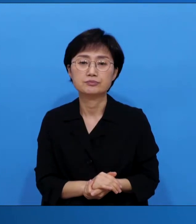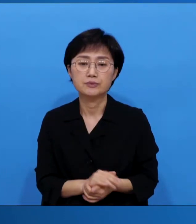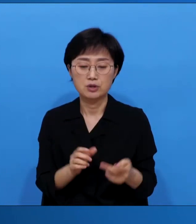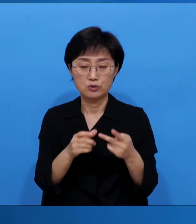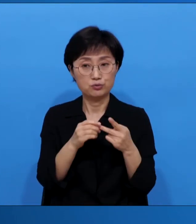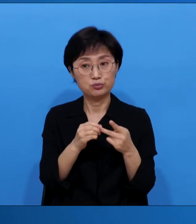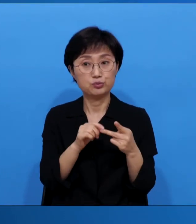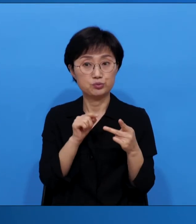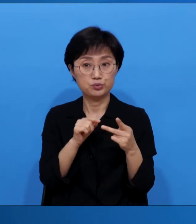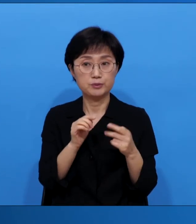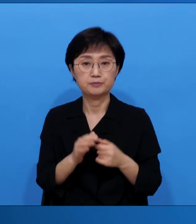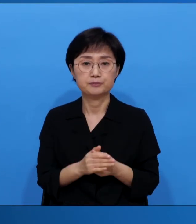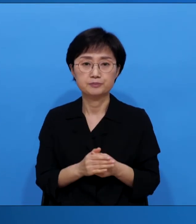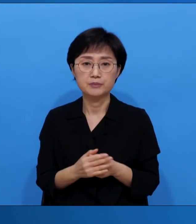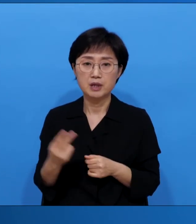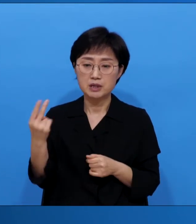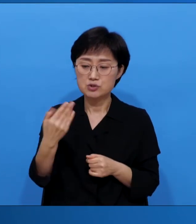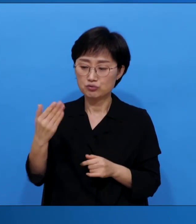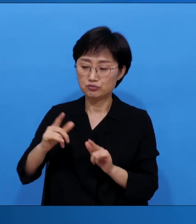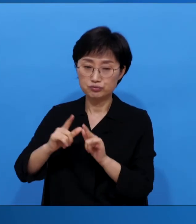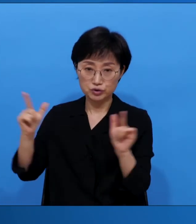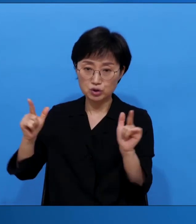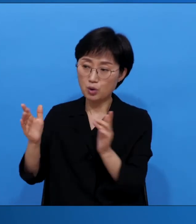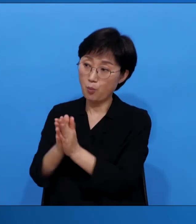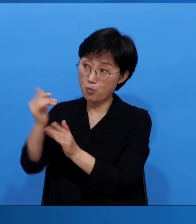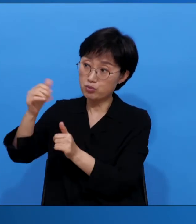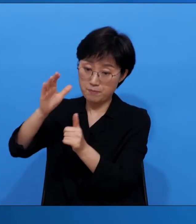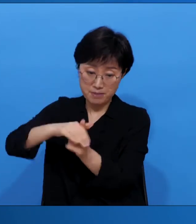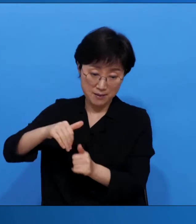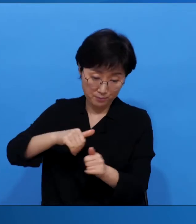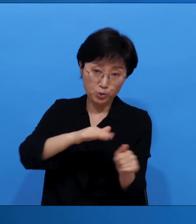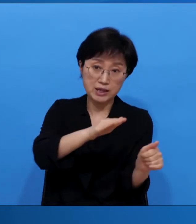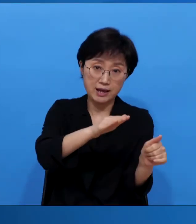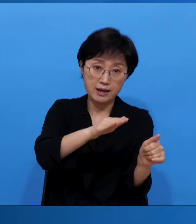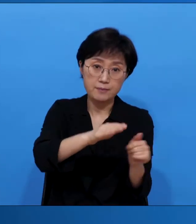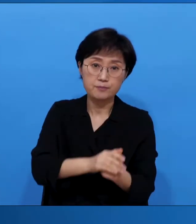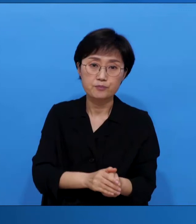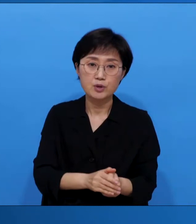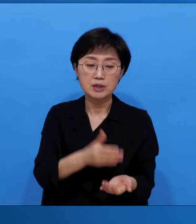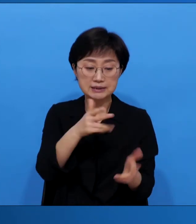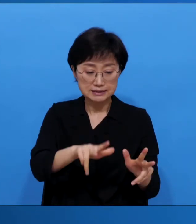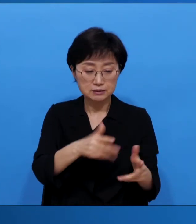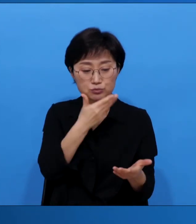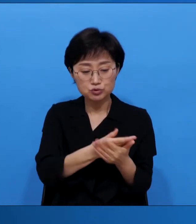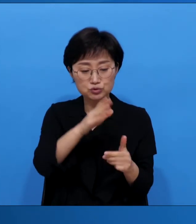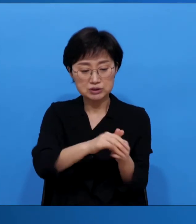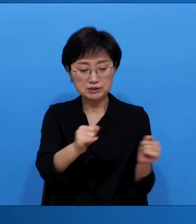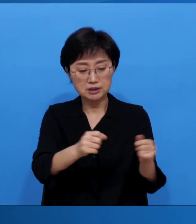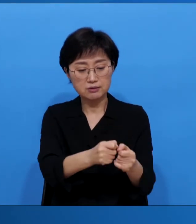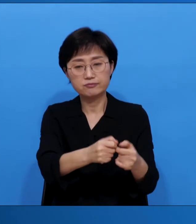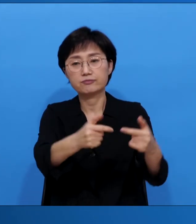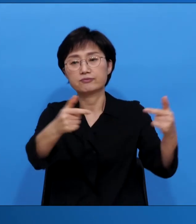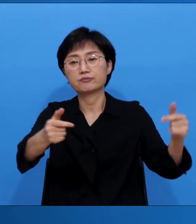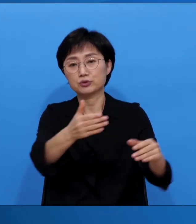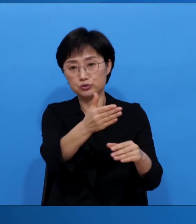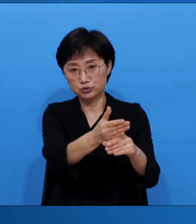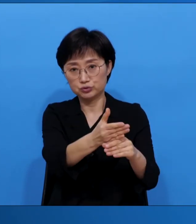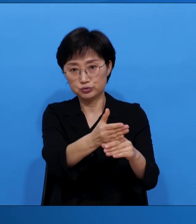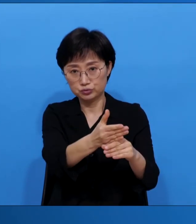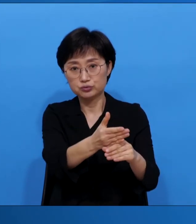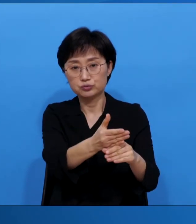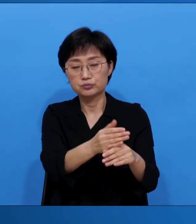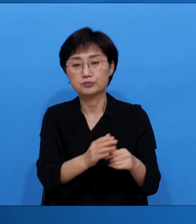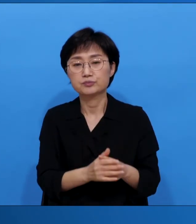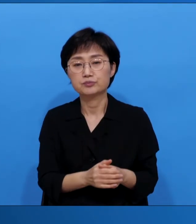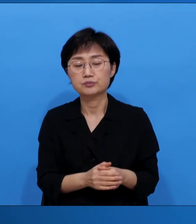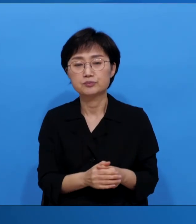알렉산드르 선교사님은 2009년 9월 본부 파송 받으시고 중직자들이 일어나 현장을 살리는 현장 목회가 되어질 수 있도록